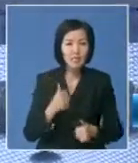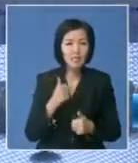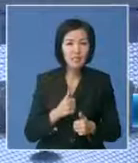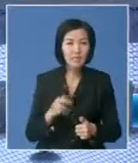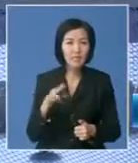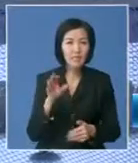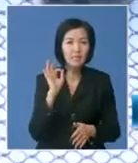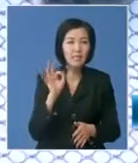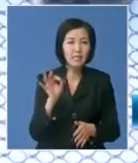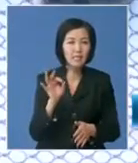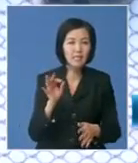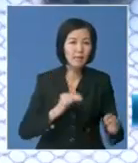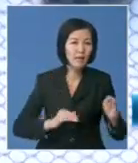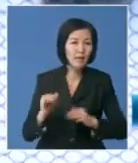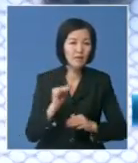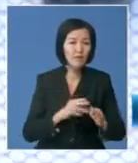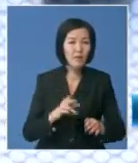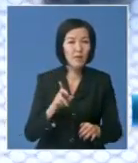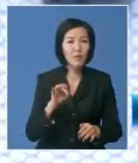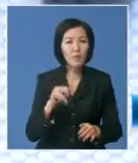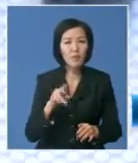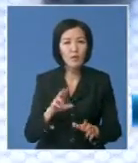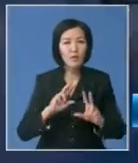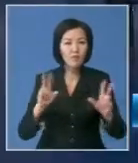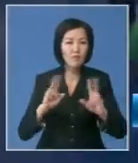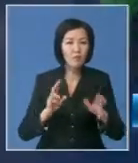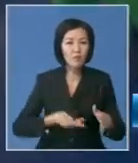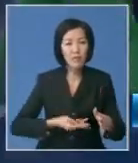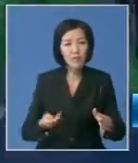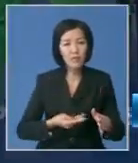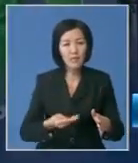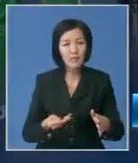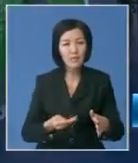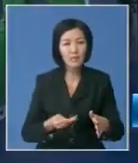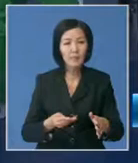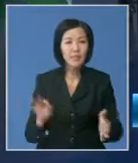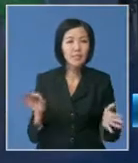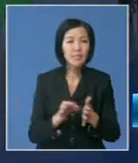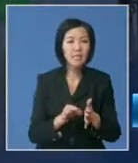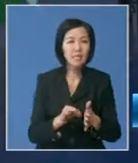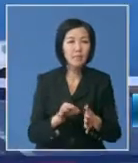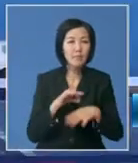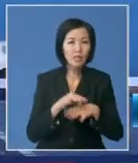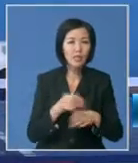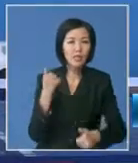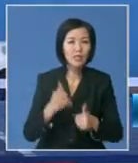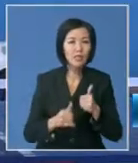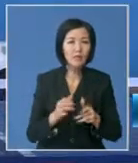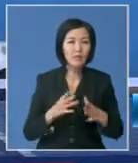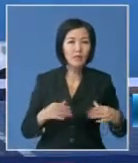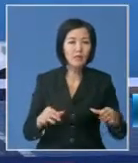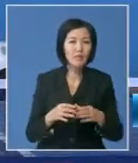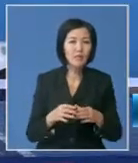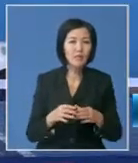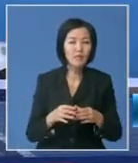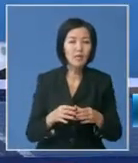состязались в дартс и плавание боулинге волейболе и настольном теннисе цели прошедших соревнований формирования сборной команды казахстана